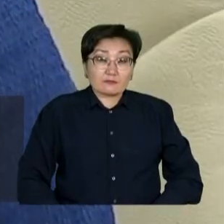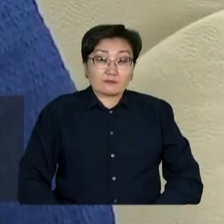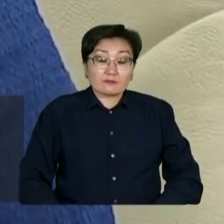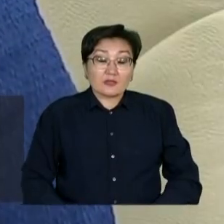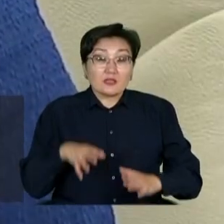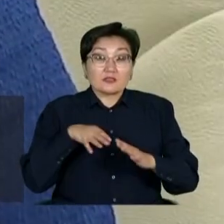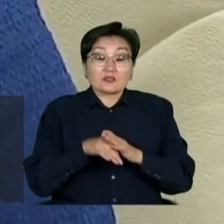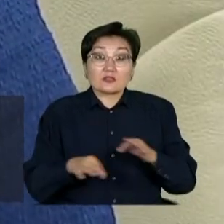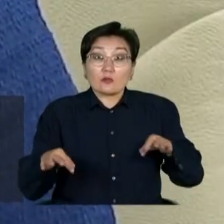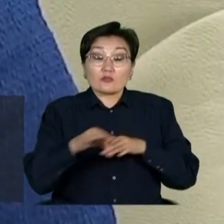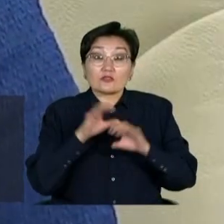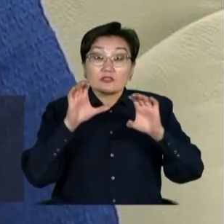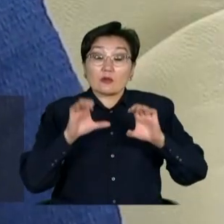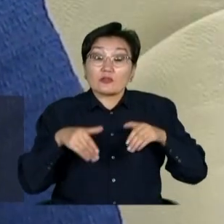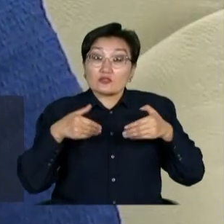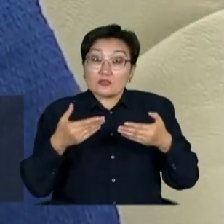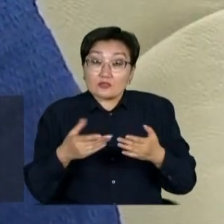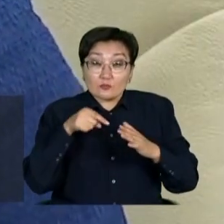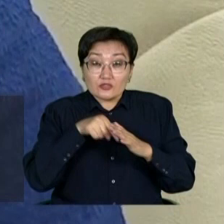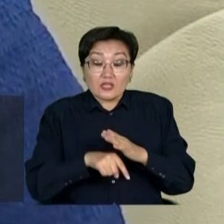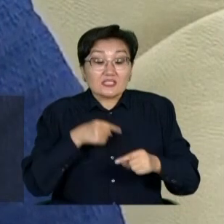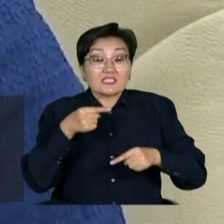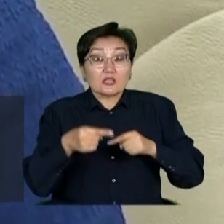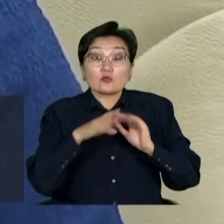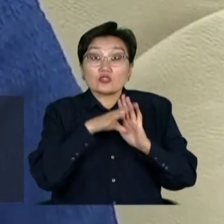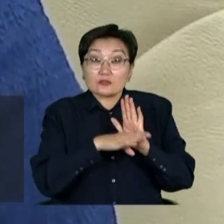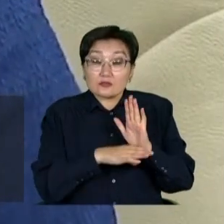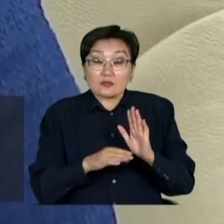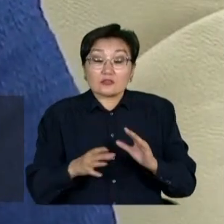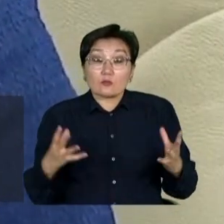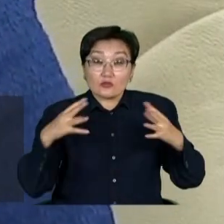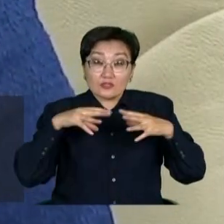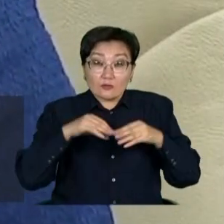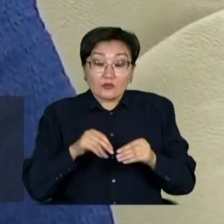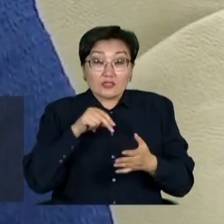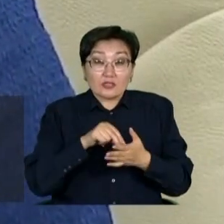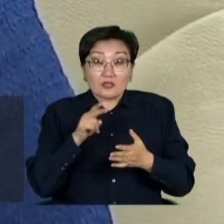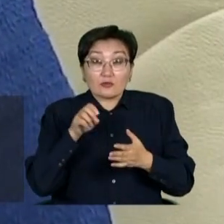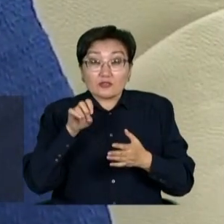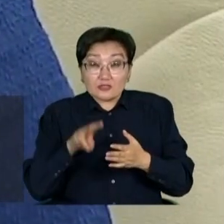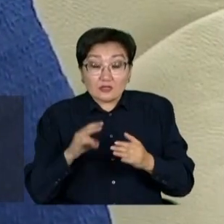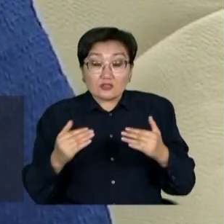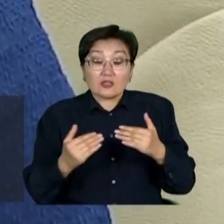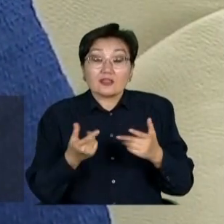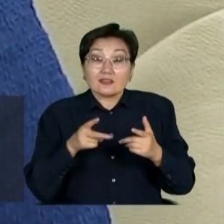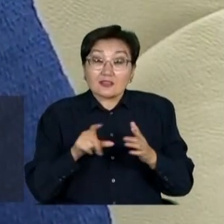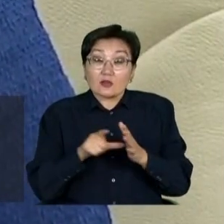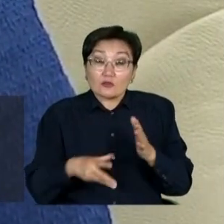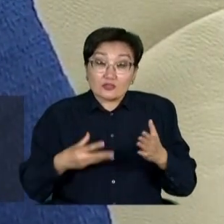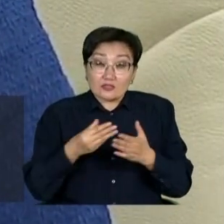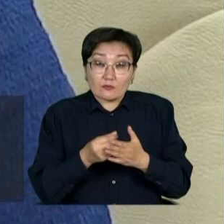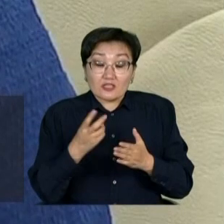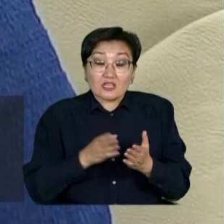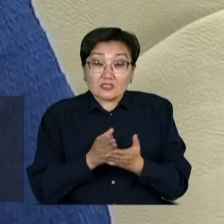В рамках проекта кодекса предлагается в том числе следующее. Дифференциация ставки КПН для налогоплательщиков некоторых